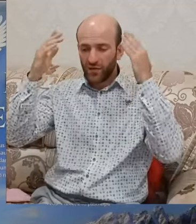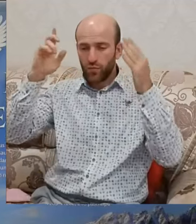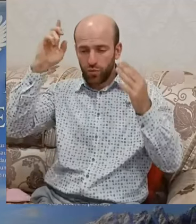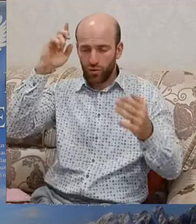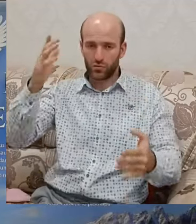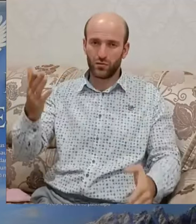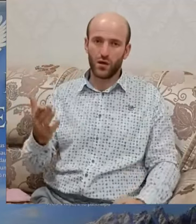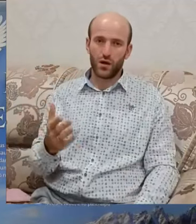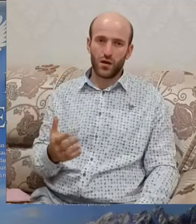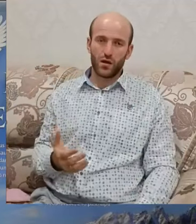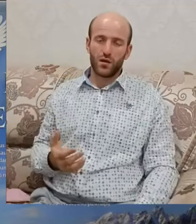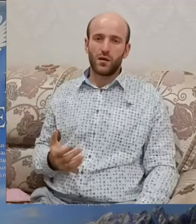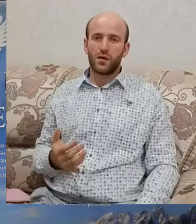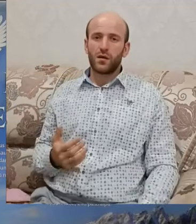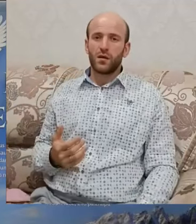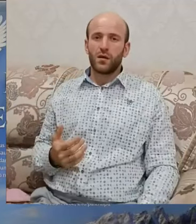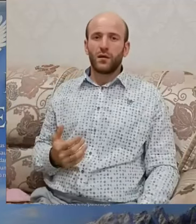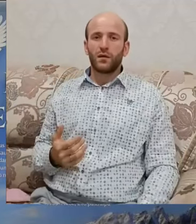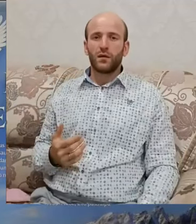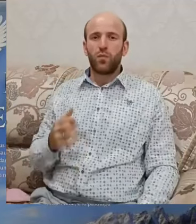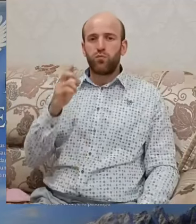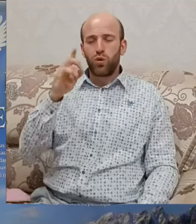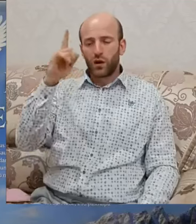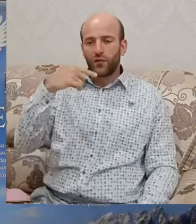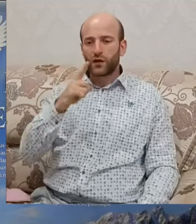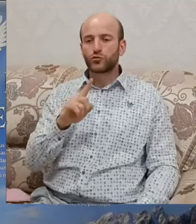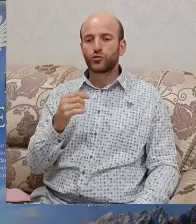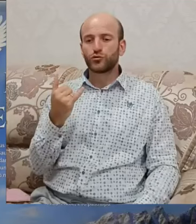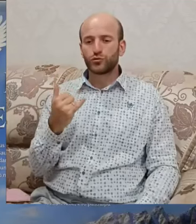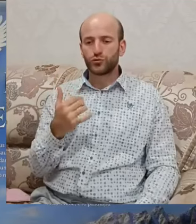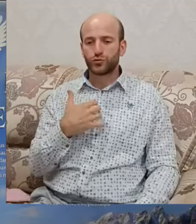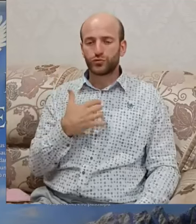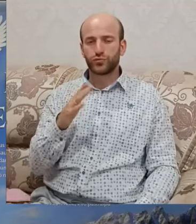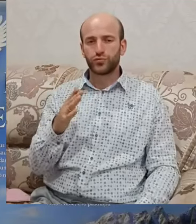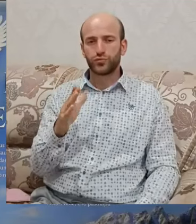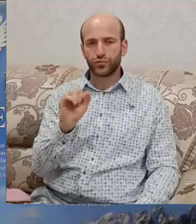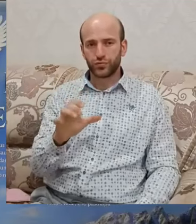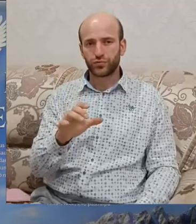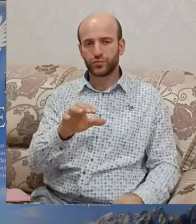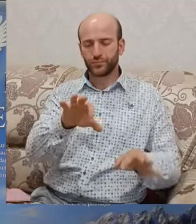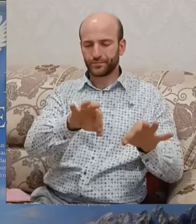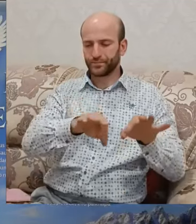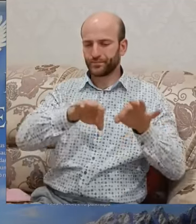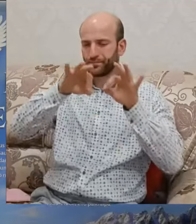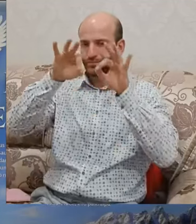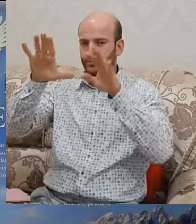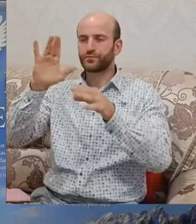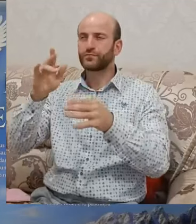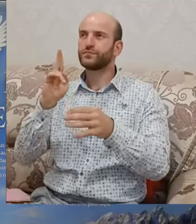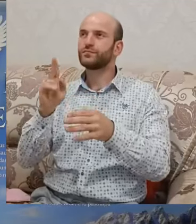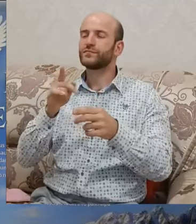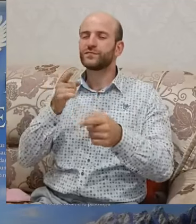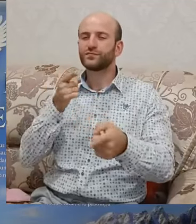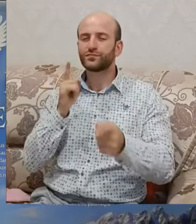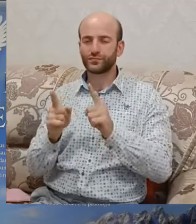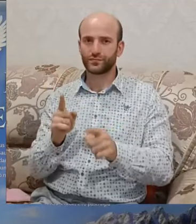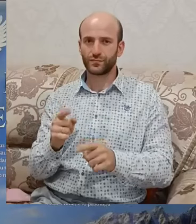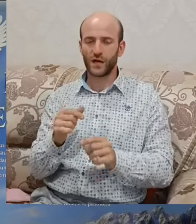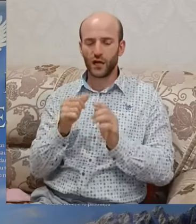Dievas sako dabar prie tobulumo. Бог говорит сейчас к совершенству. 64 metai 06:14. 64